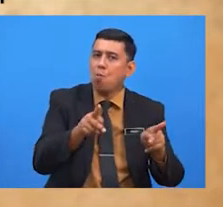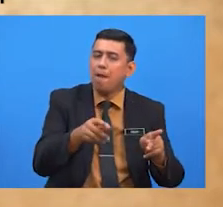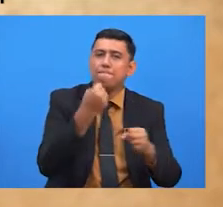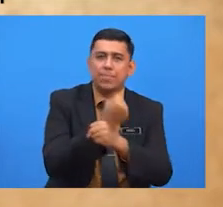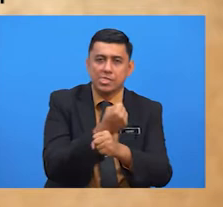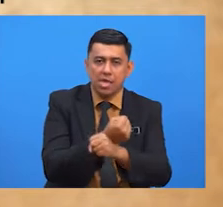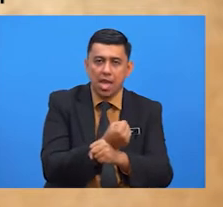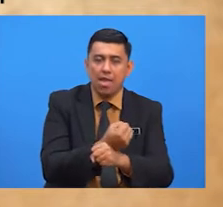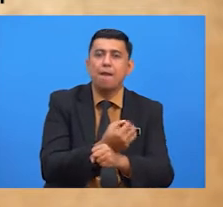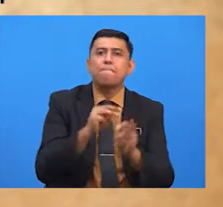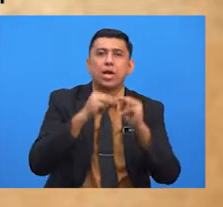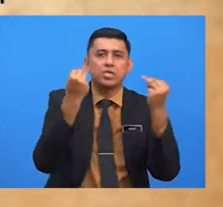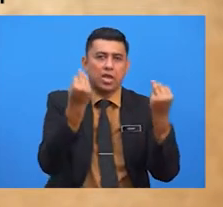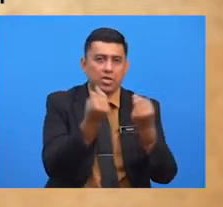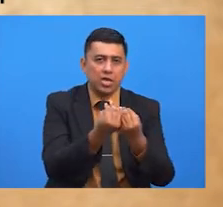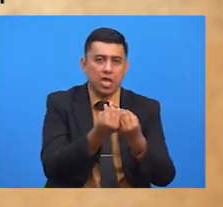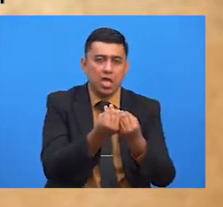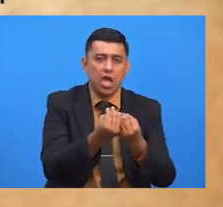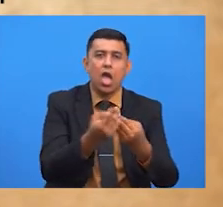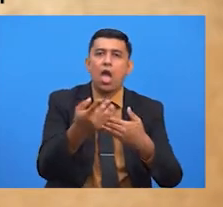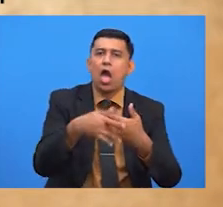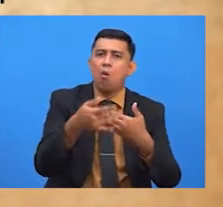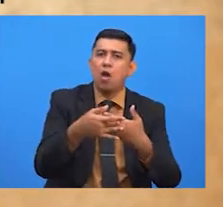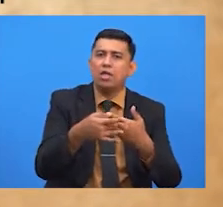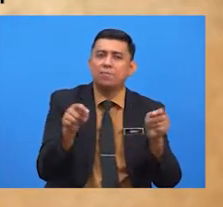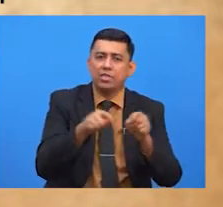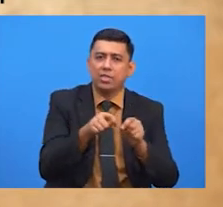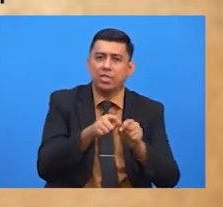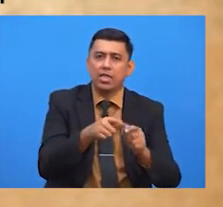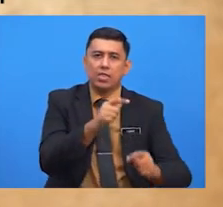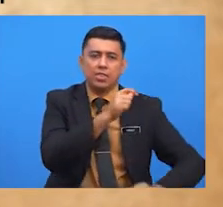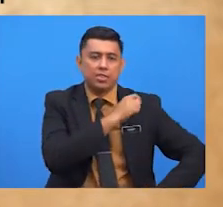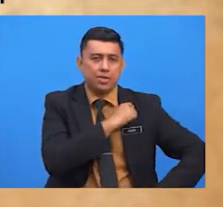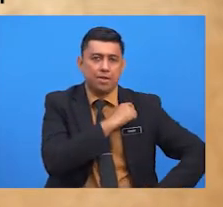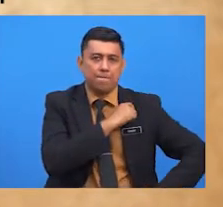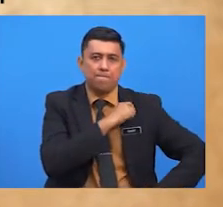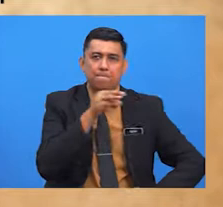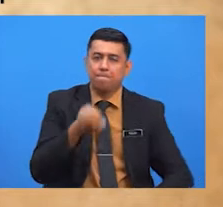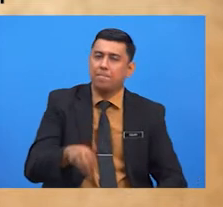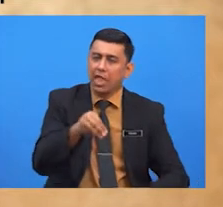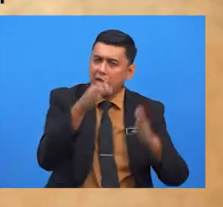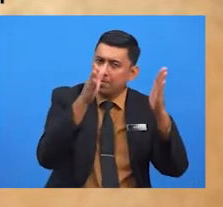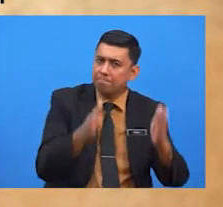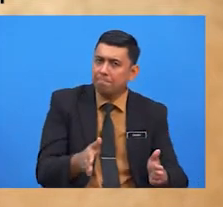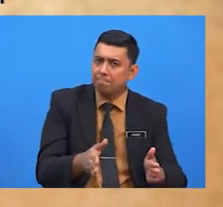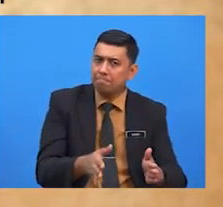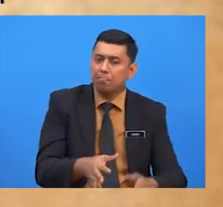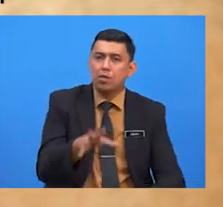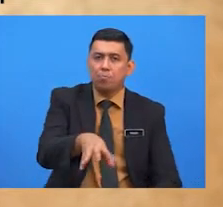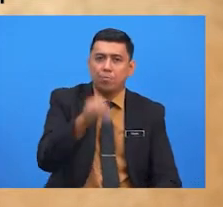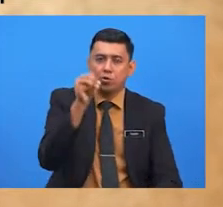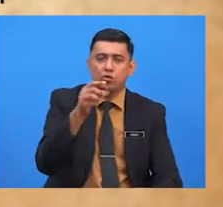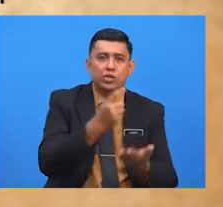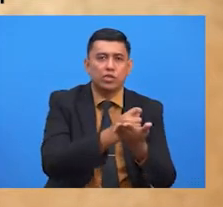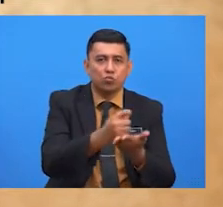pekerjaan masyarakat tamadun awal seperti tentera, petani dan